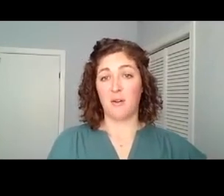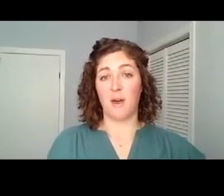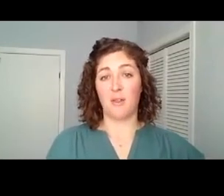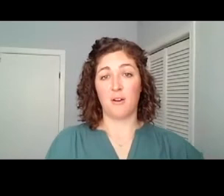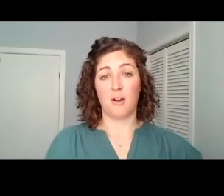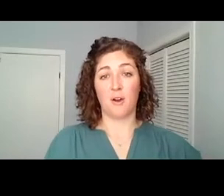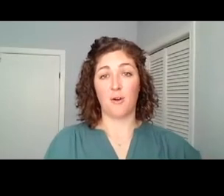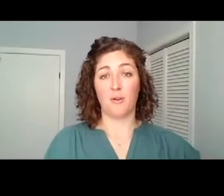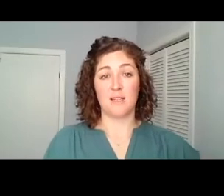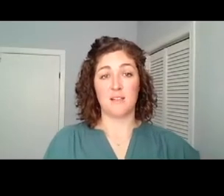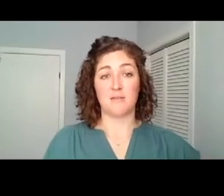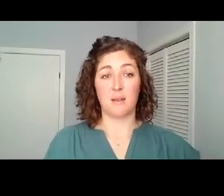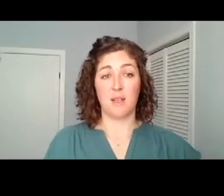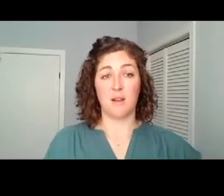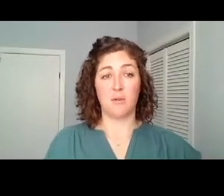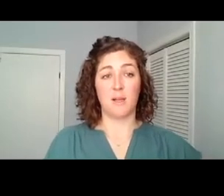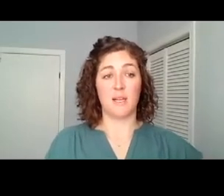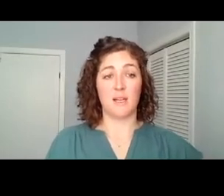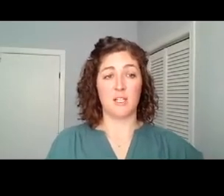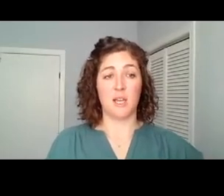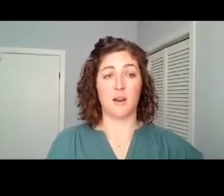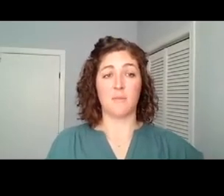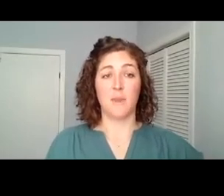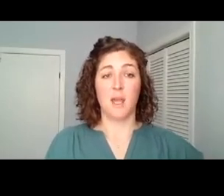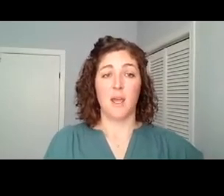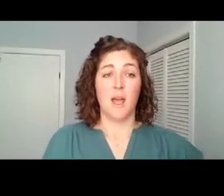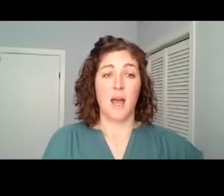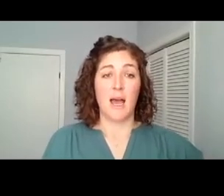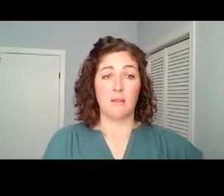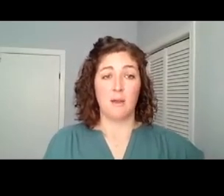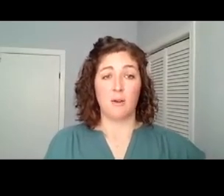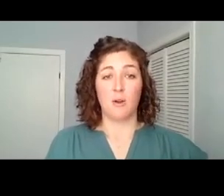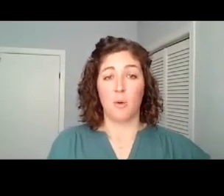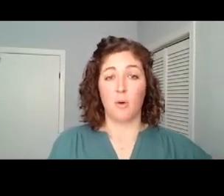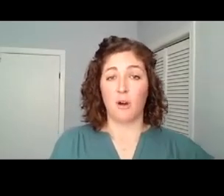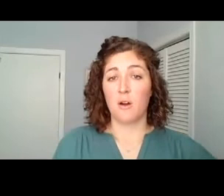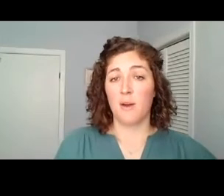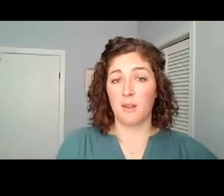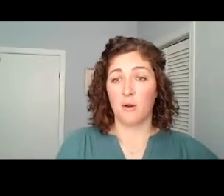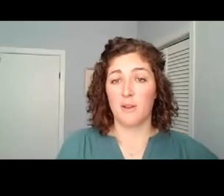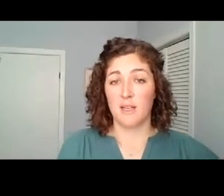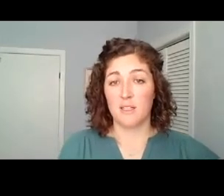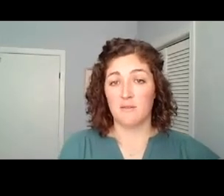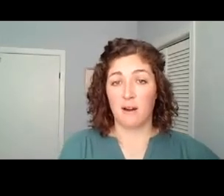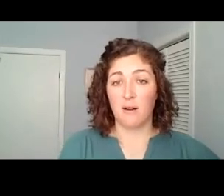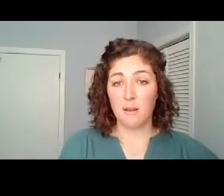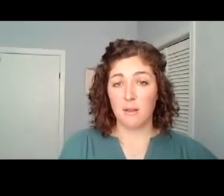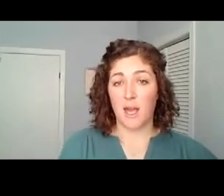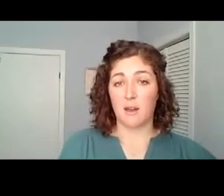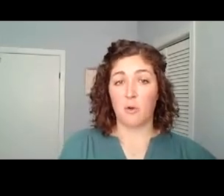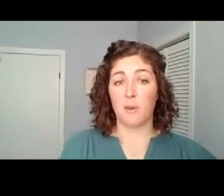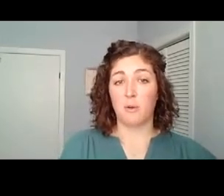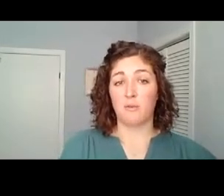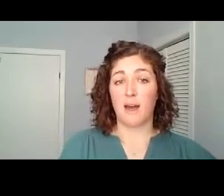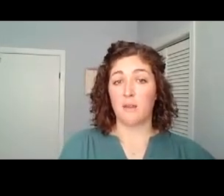assez d'informations pour vous donner une réponse affirmative ou négative. Au fur et à mesure que nous en